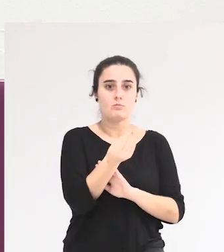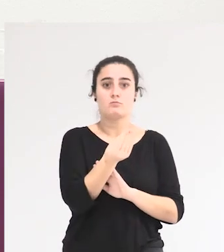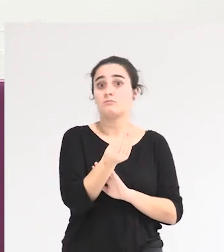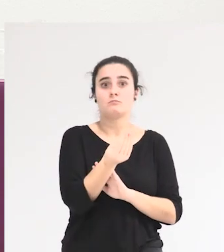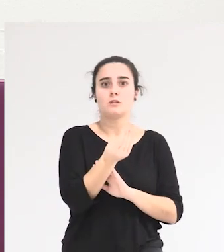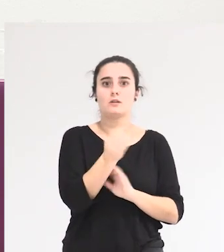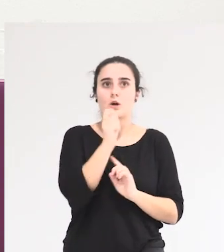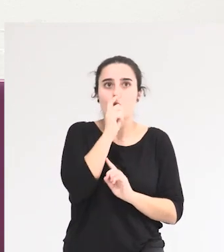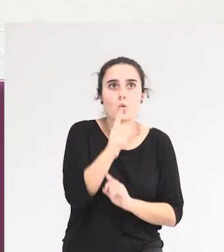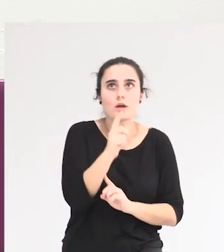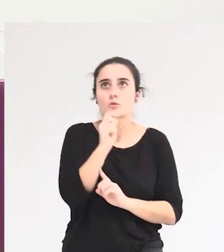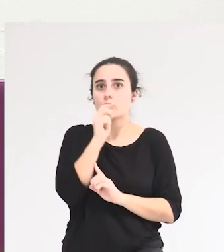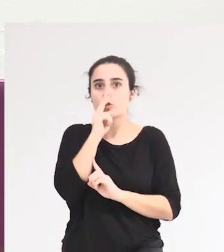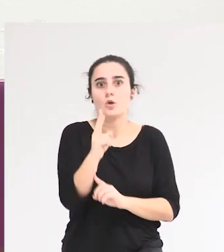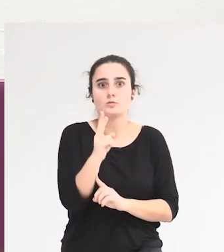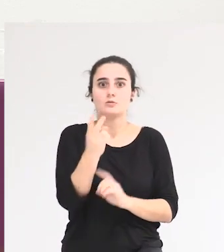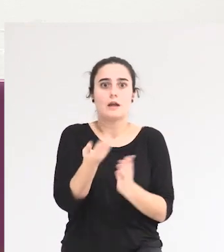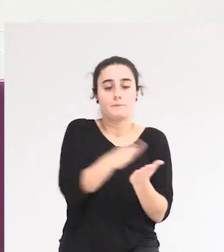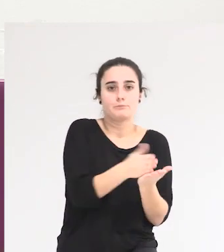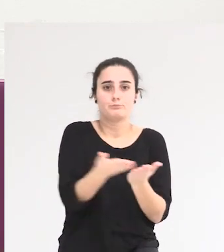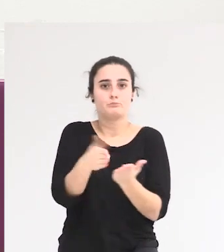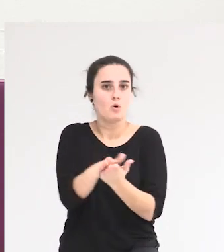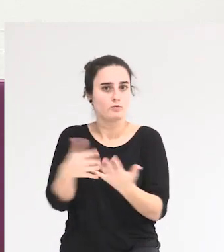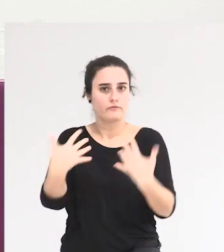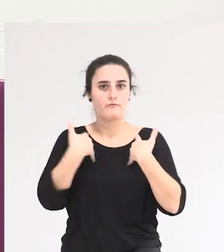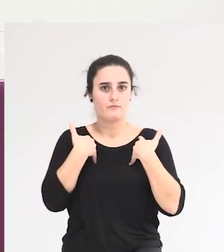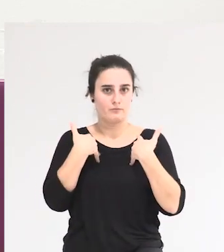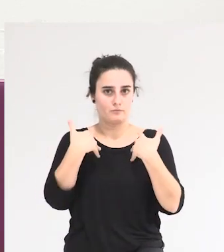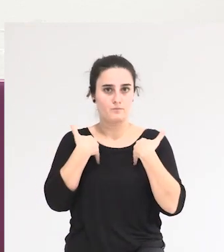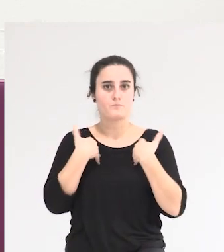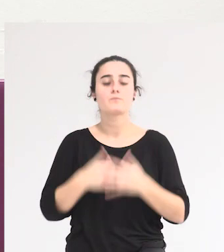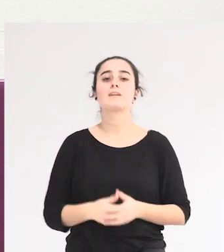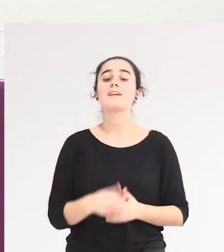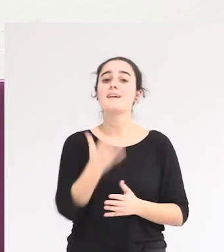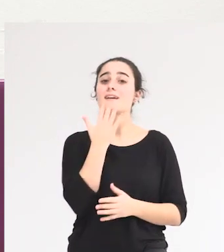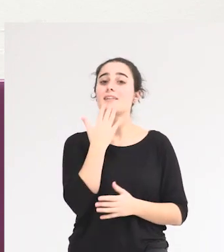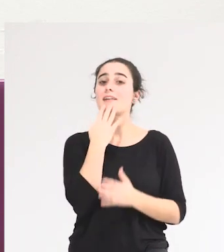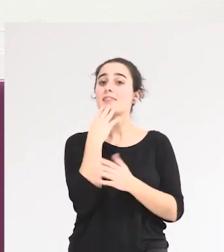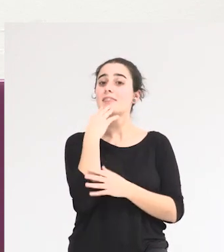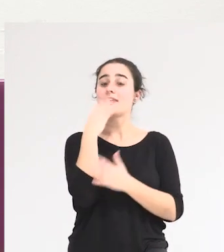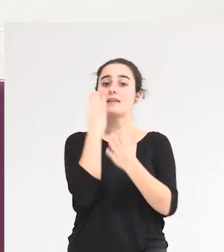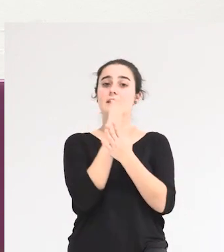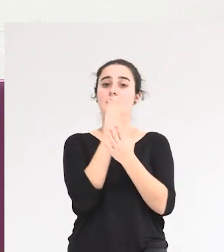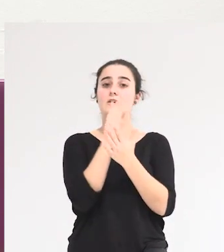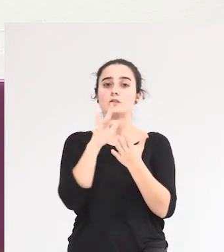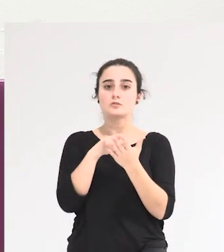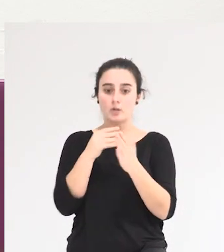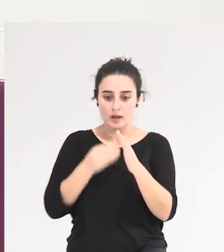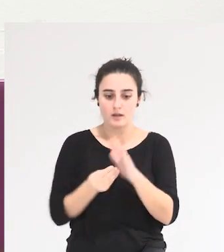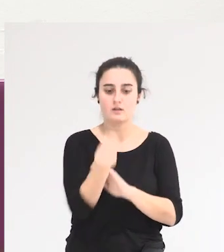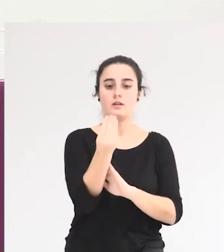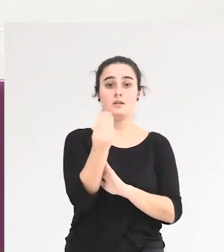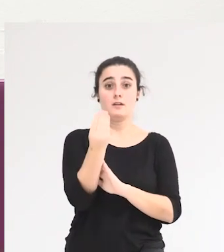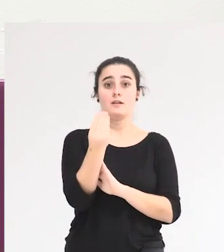batzuk ba, urte bat, edo bi urte zituztenean, ez? Bueno, ala ere, 19 urte zituenean, ba, zeukan ume bat,